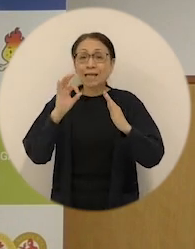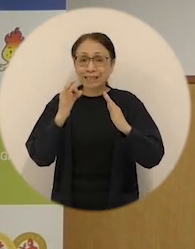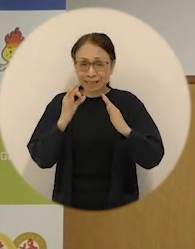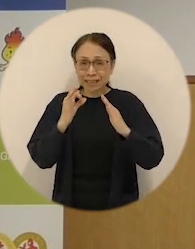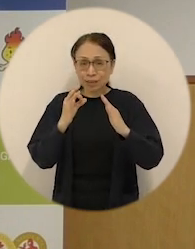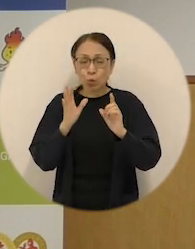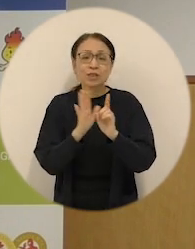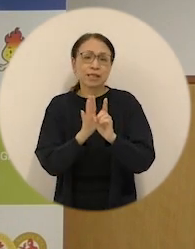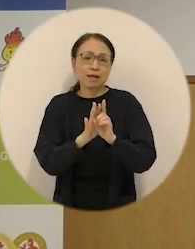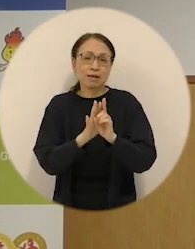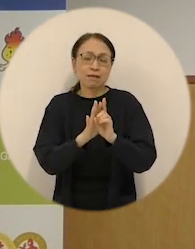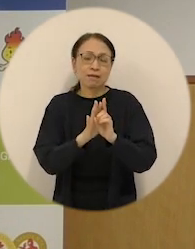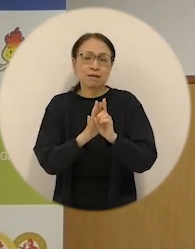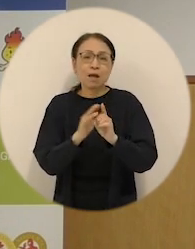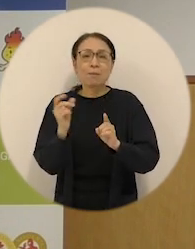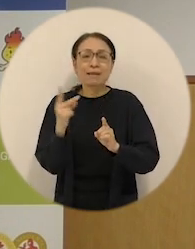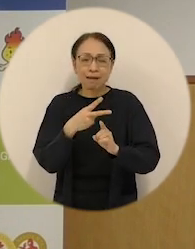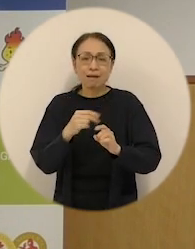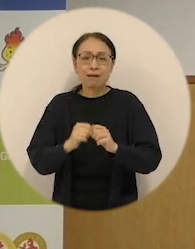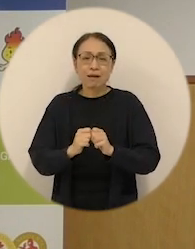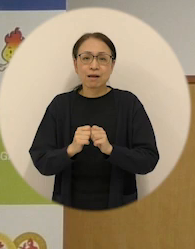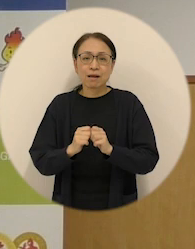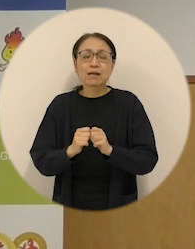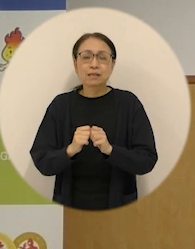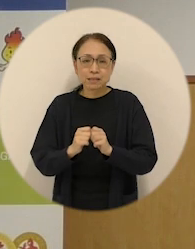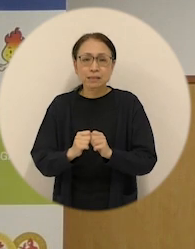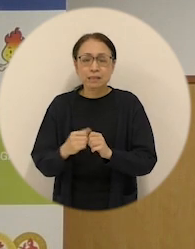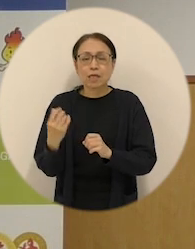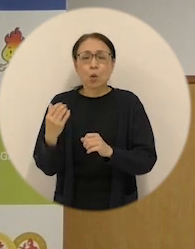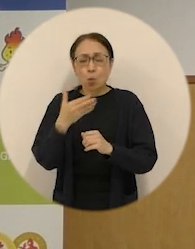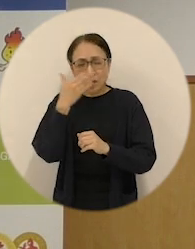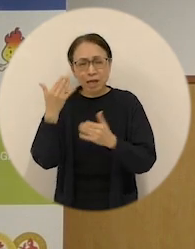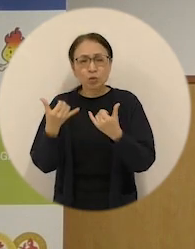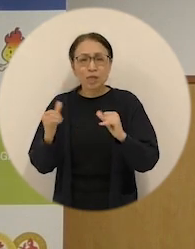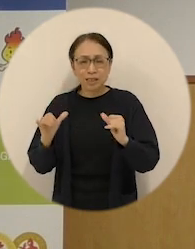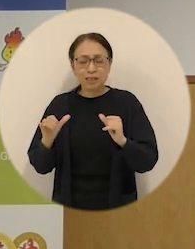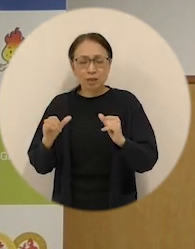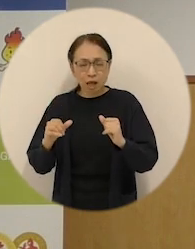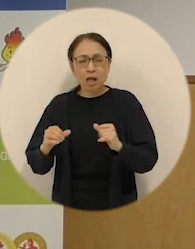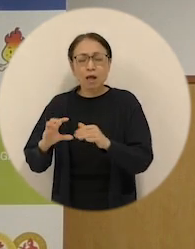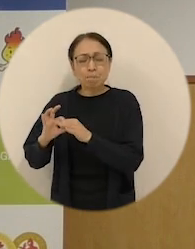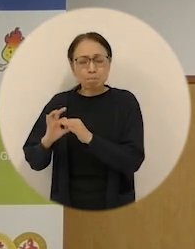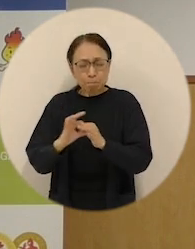を通して意欲ある新たな担い手が定着しやすい環境を作り